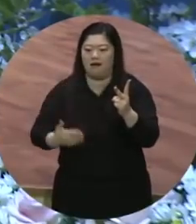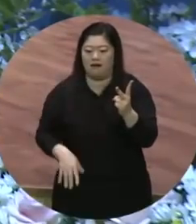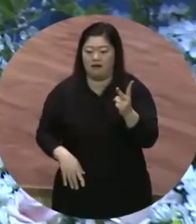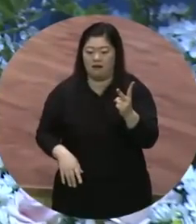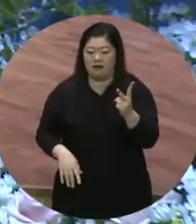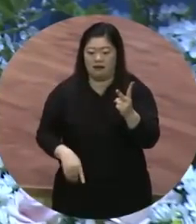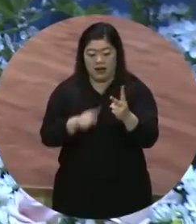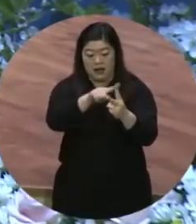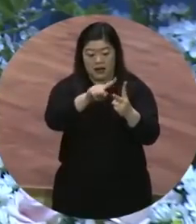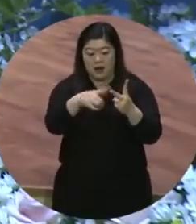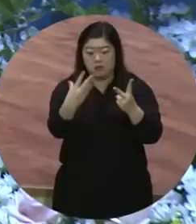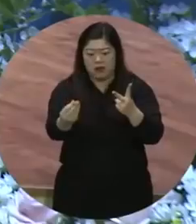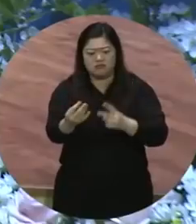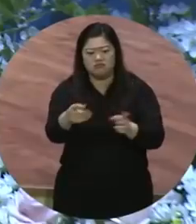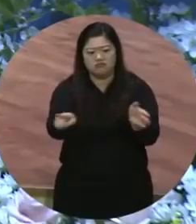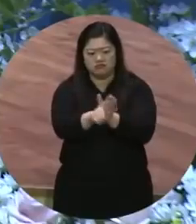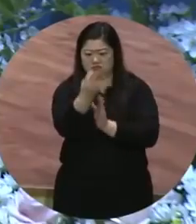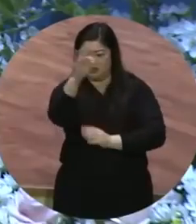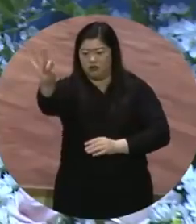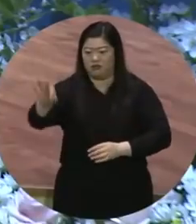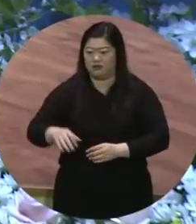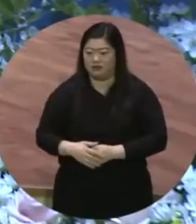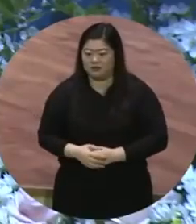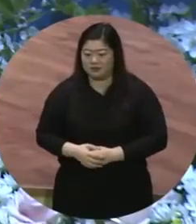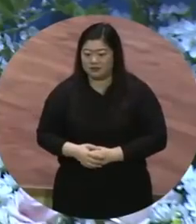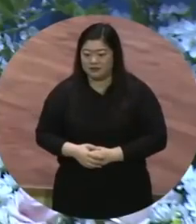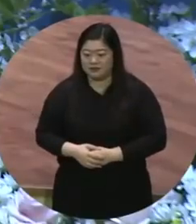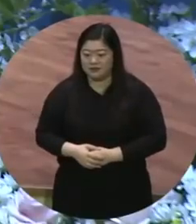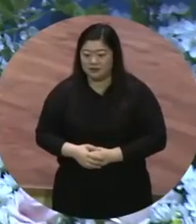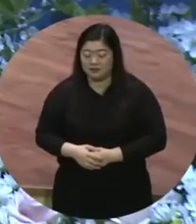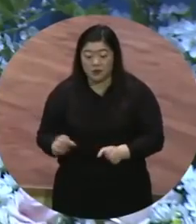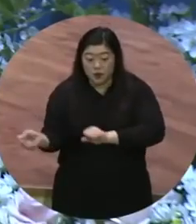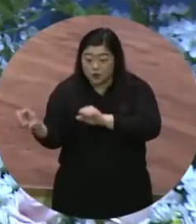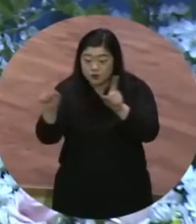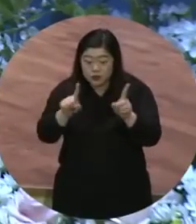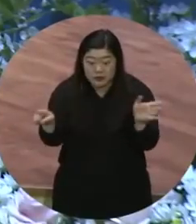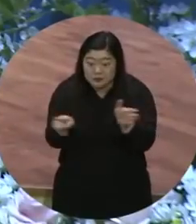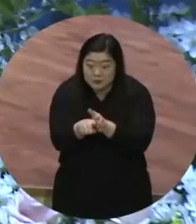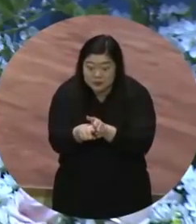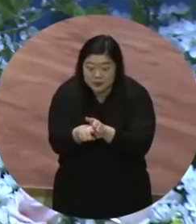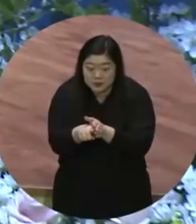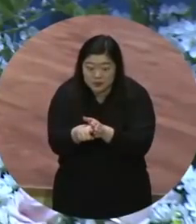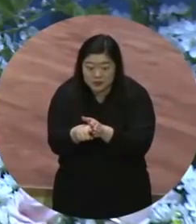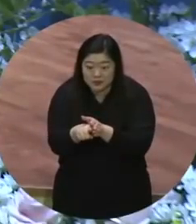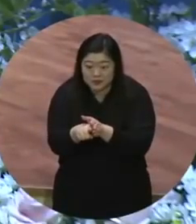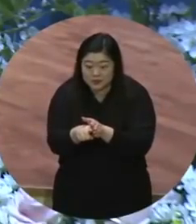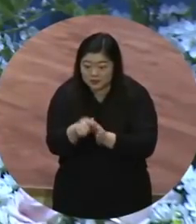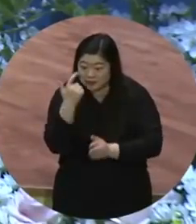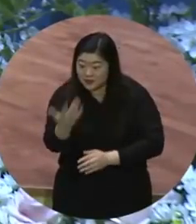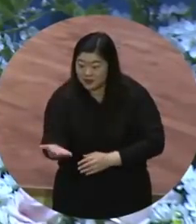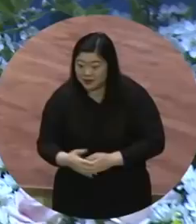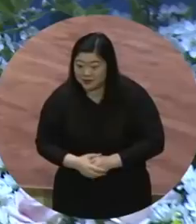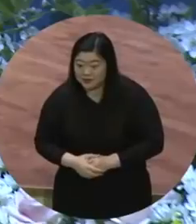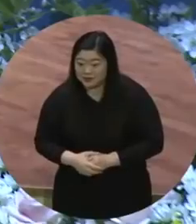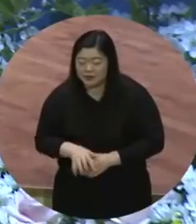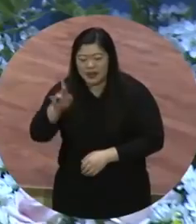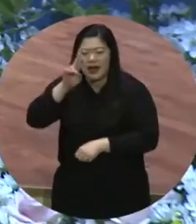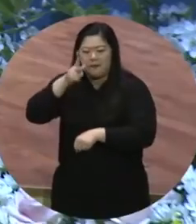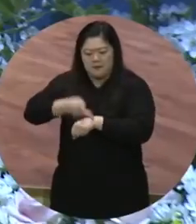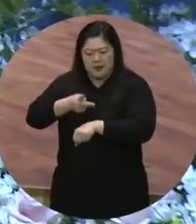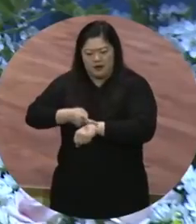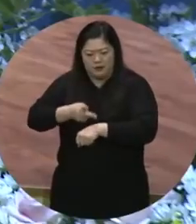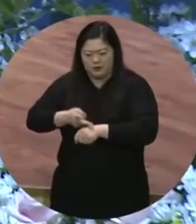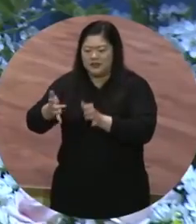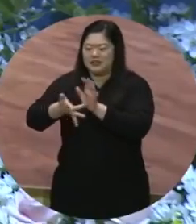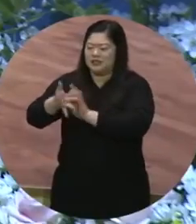여기서부터 시작이 된다. 그 말이 부활신앙을 믿을 때 신앙생활이 시작이다. 사도 바울이 부활하신